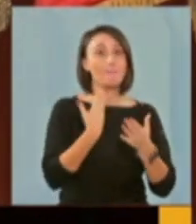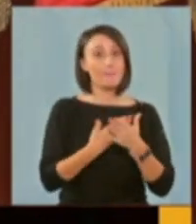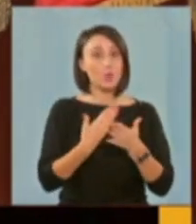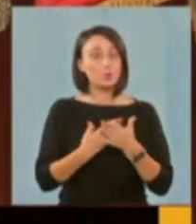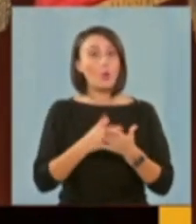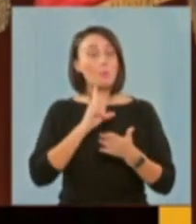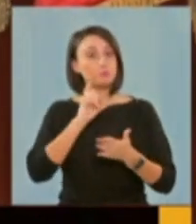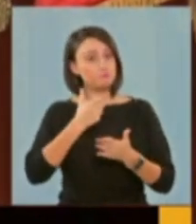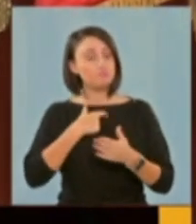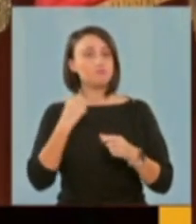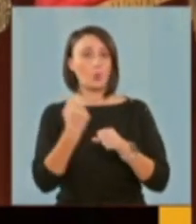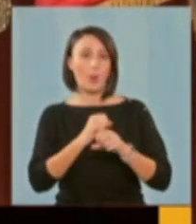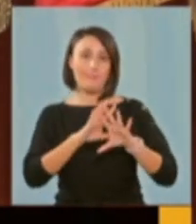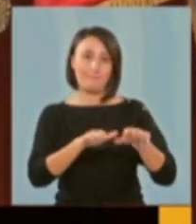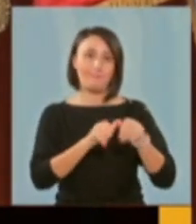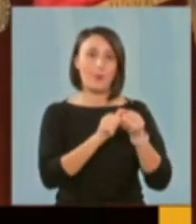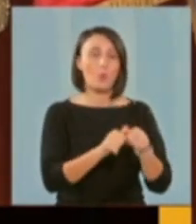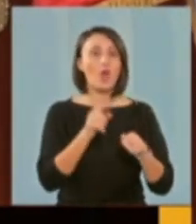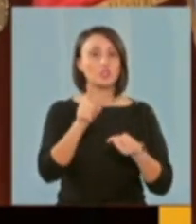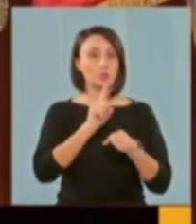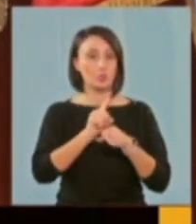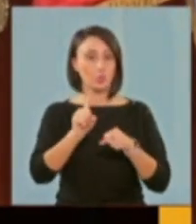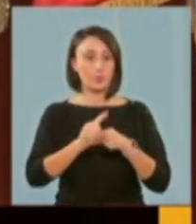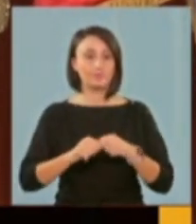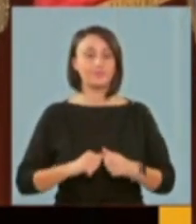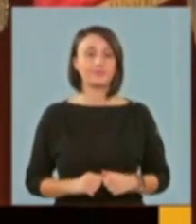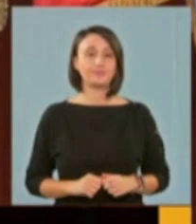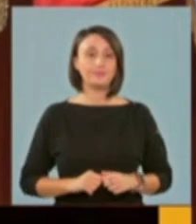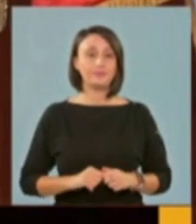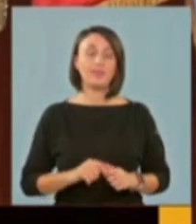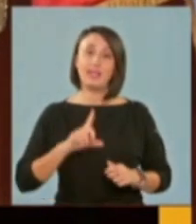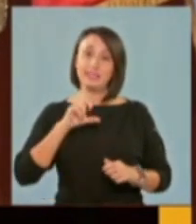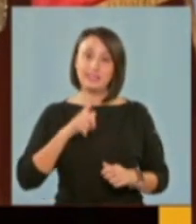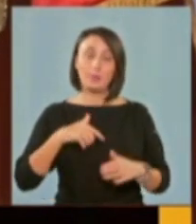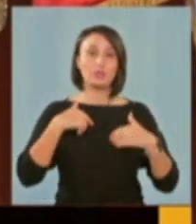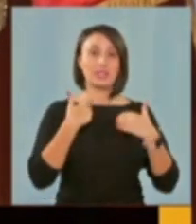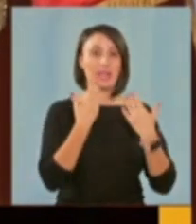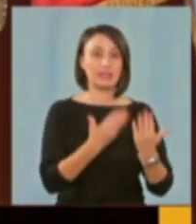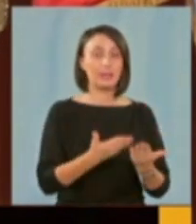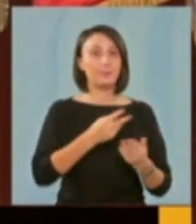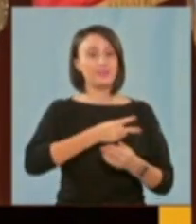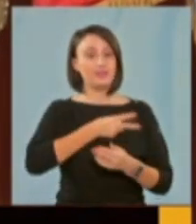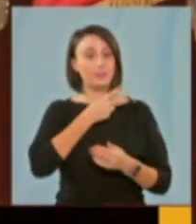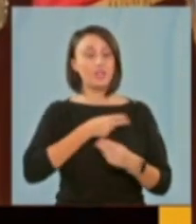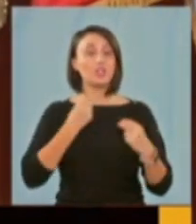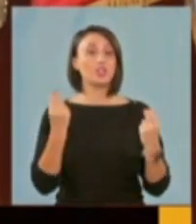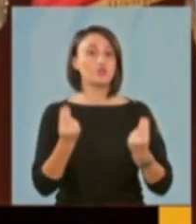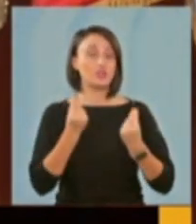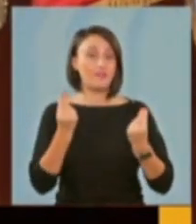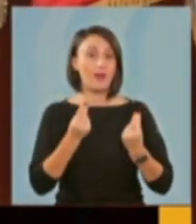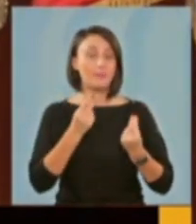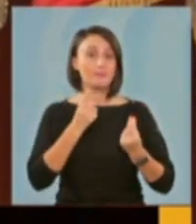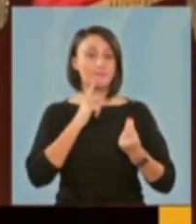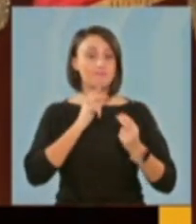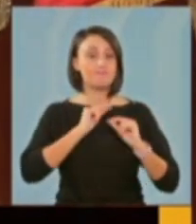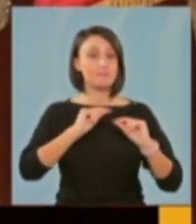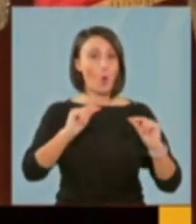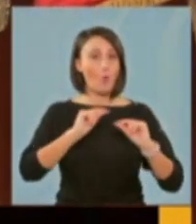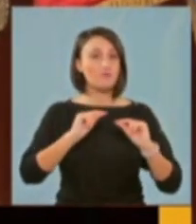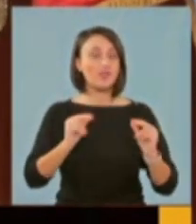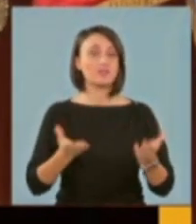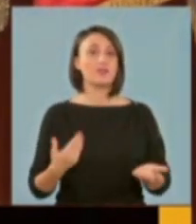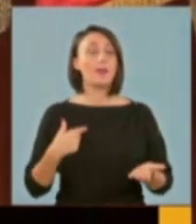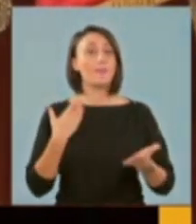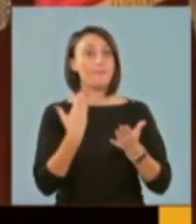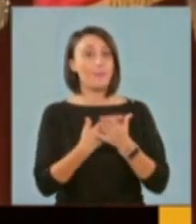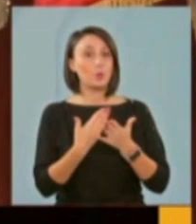să putem să lucrăm împreună la acest lucru. Trebuie să redăm demnitatea câtorva profesii